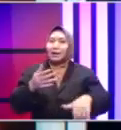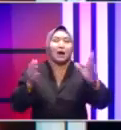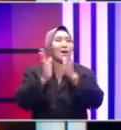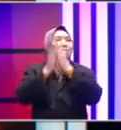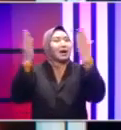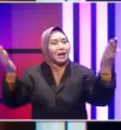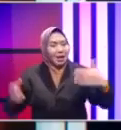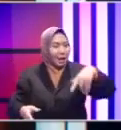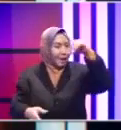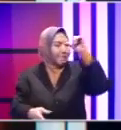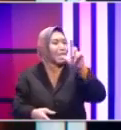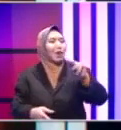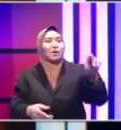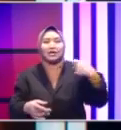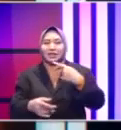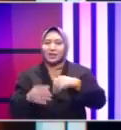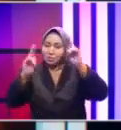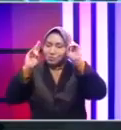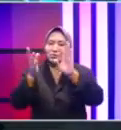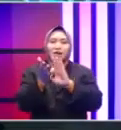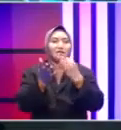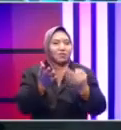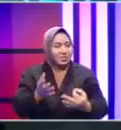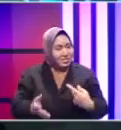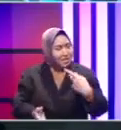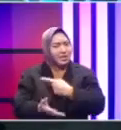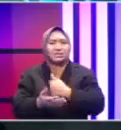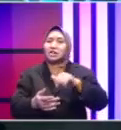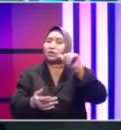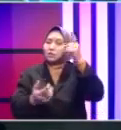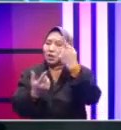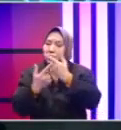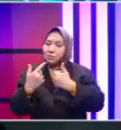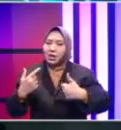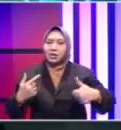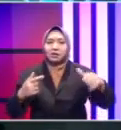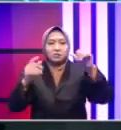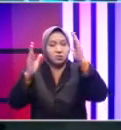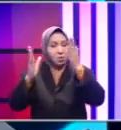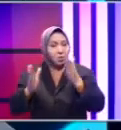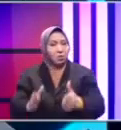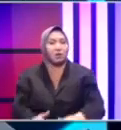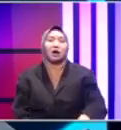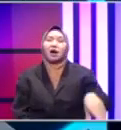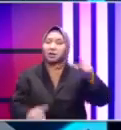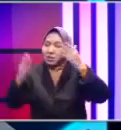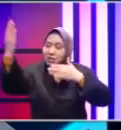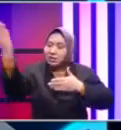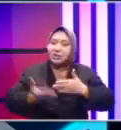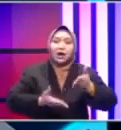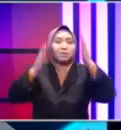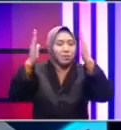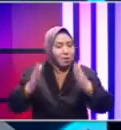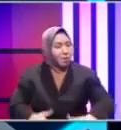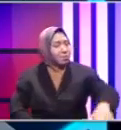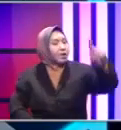jujur itulah facfa menjadi salah seorang dhuyufurrahman yang